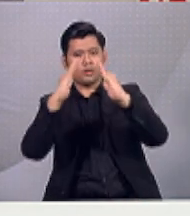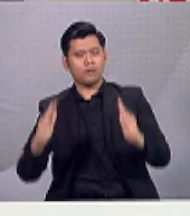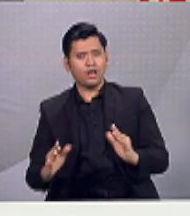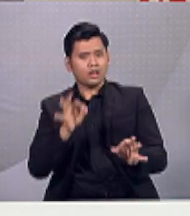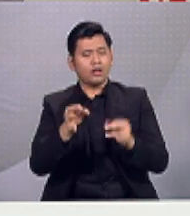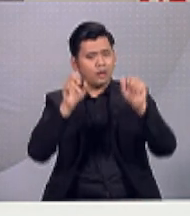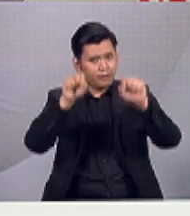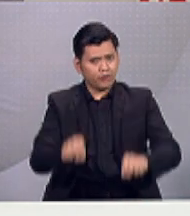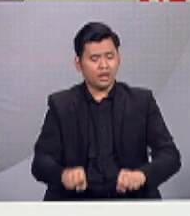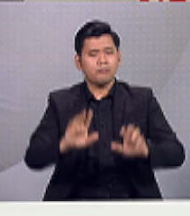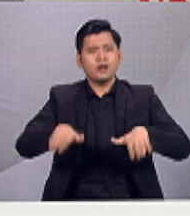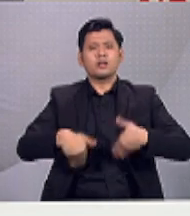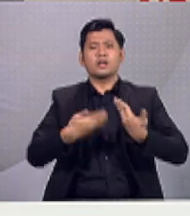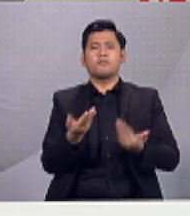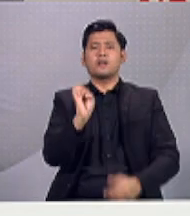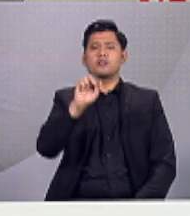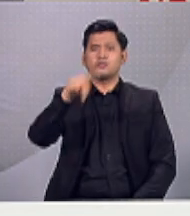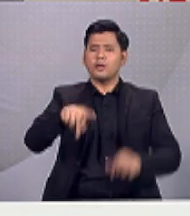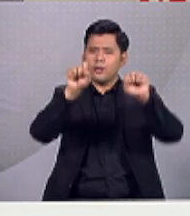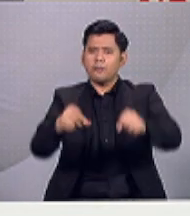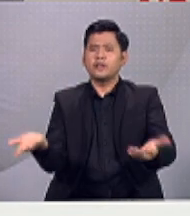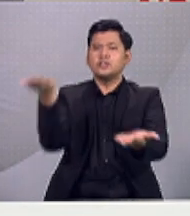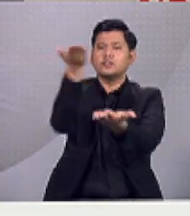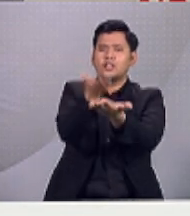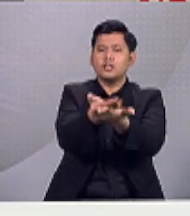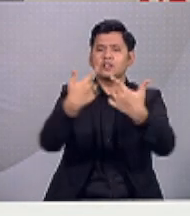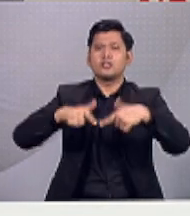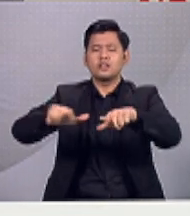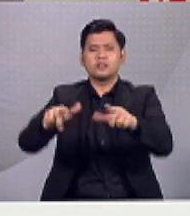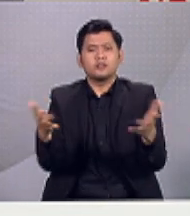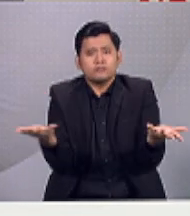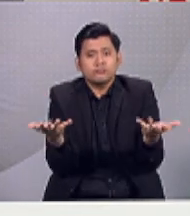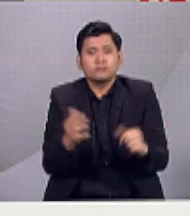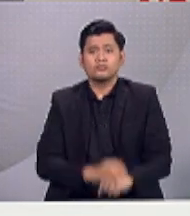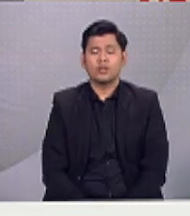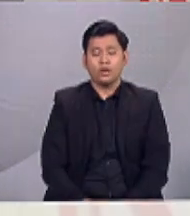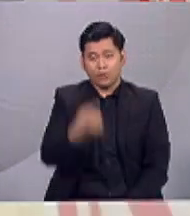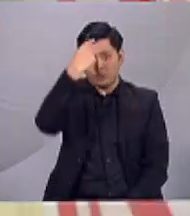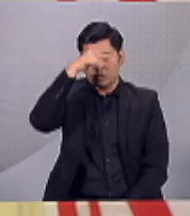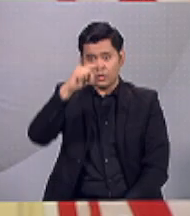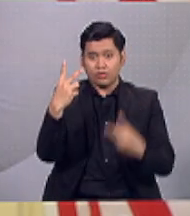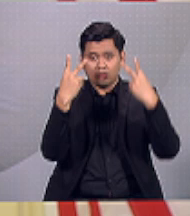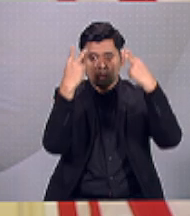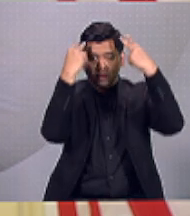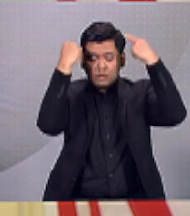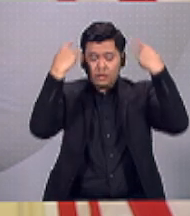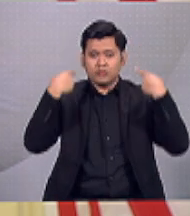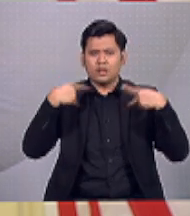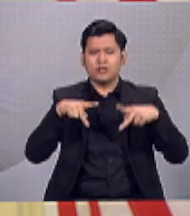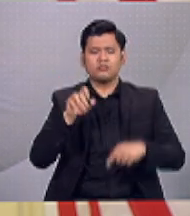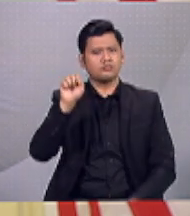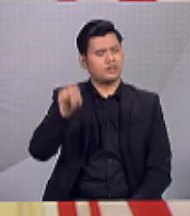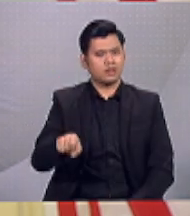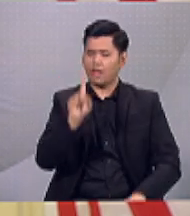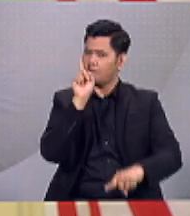yang bagaimana dicadangkan untuk dilaksanakan? Terima kasih. Untuk kedai gunting di memang